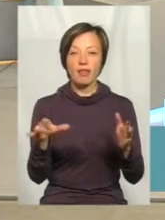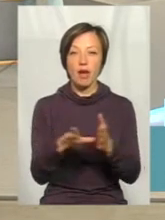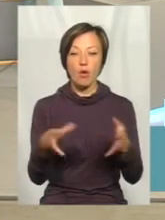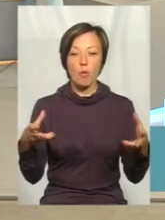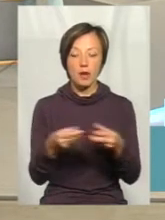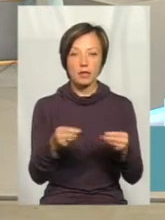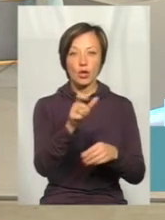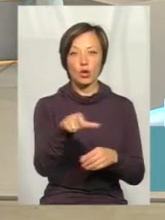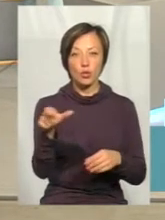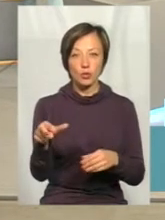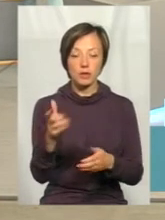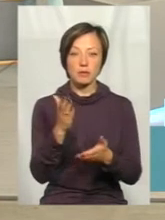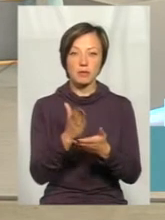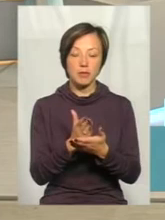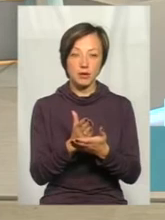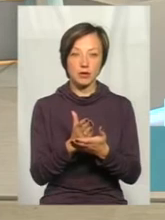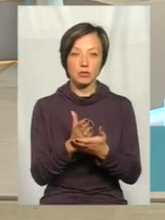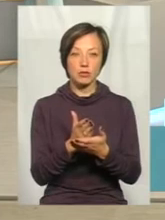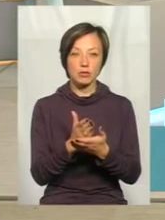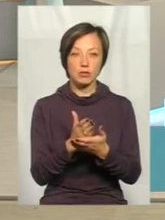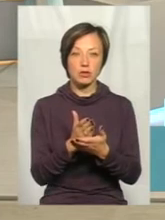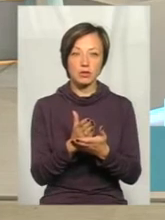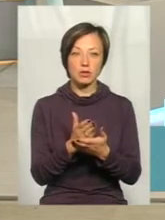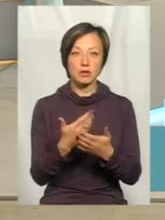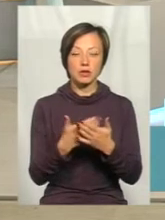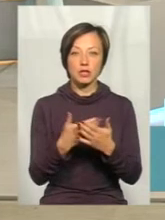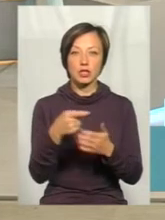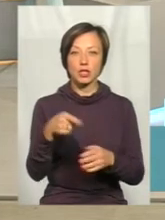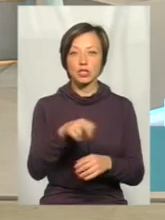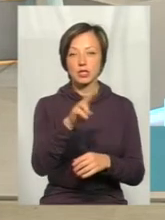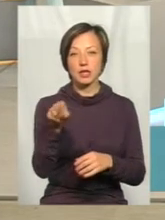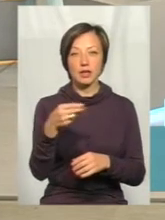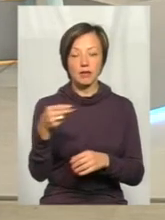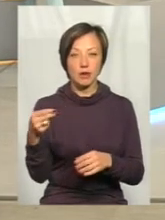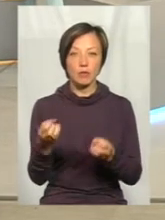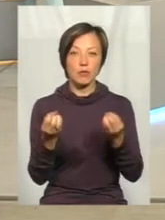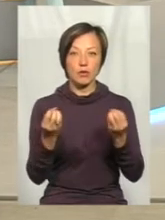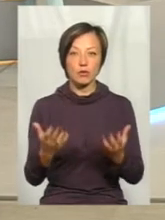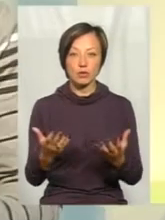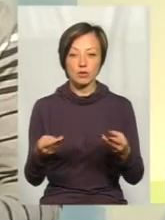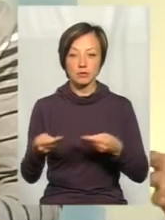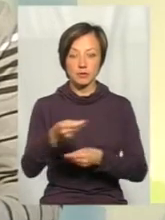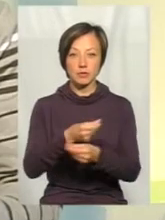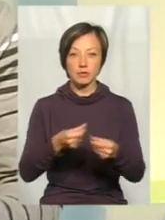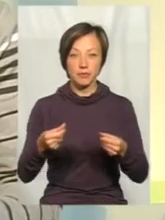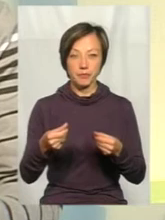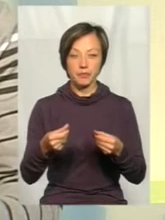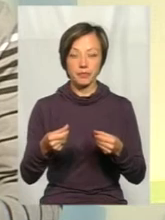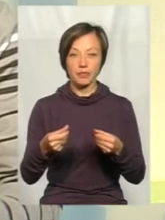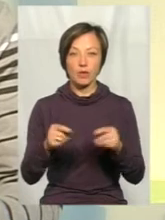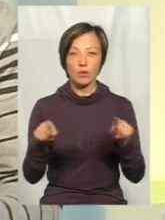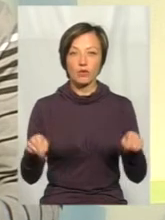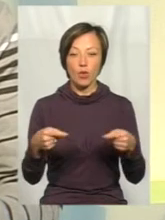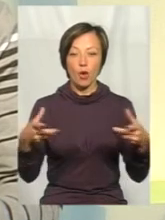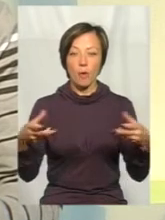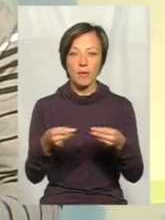ті люди, які мають надлишок ресурсів, тобто там, по межах тисячі євро, там, можна більше, ви просто скинетесь в одну казну, утворите